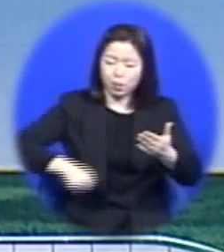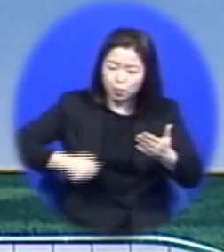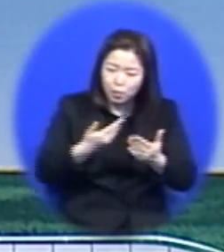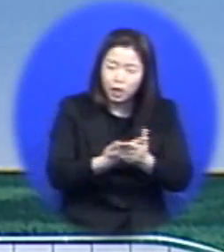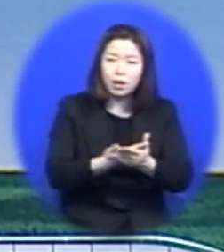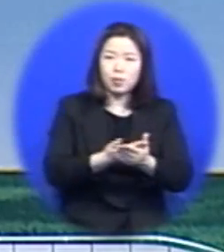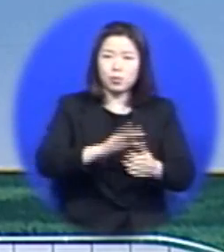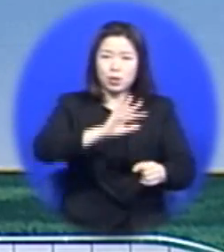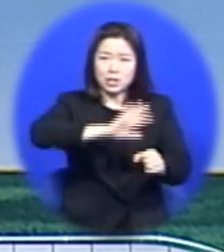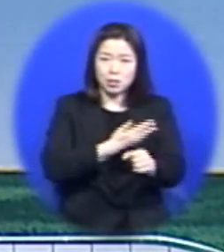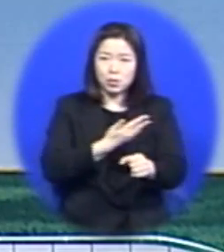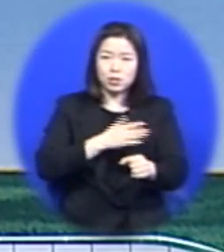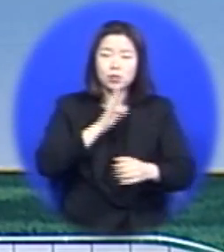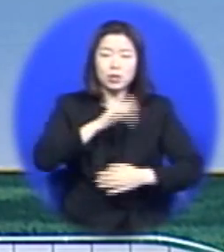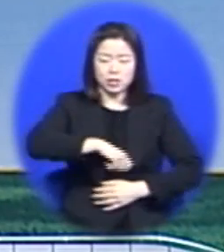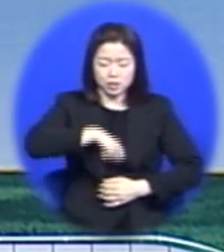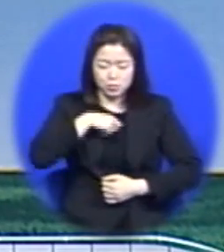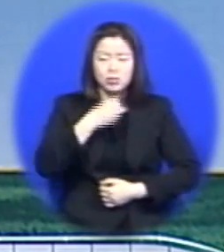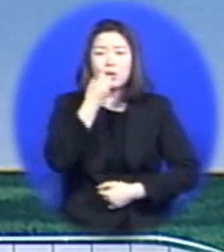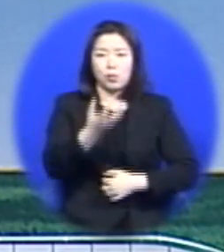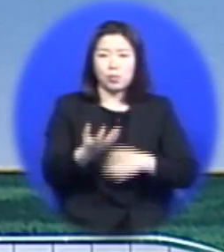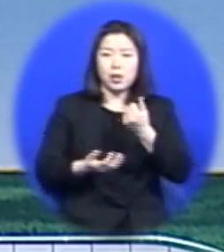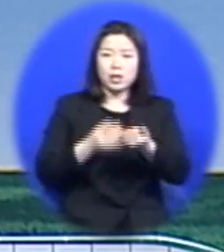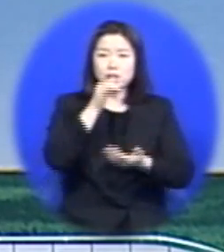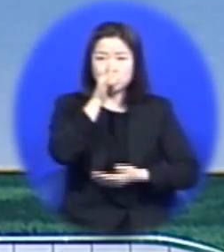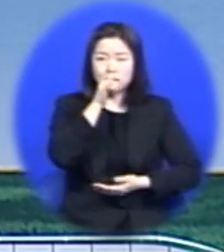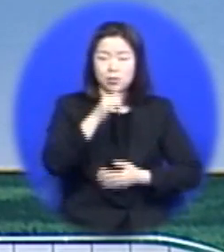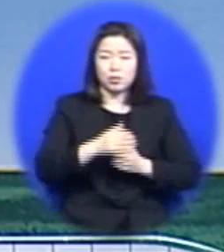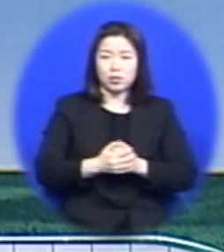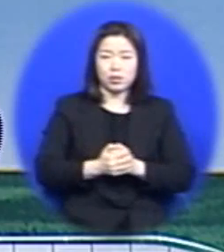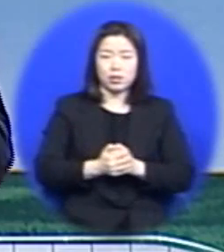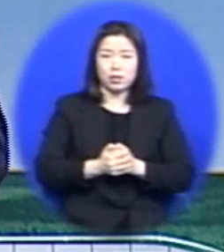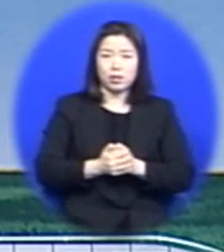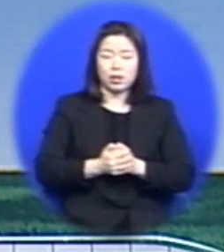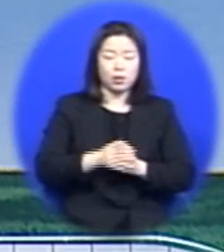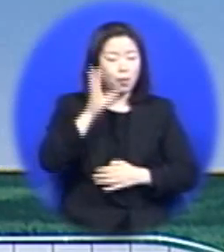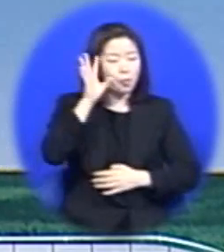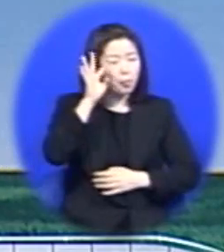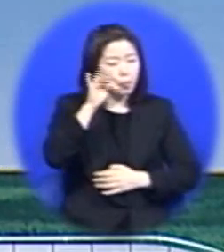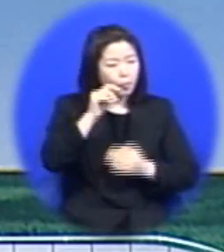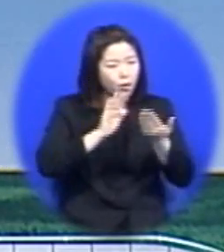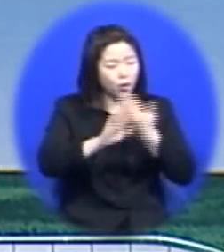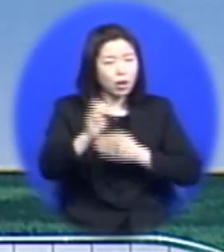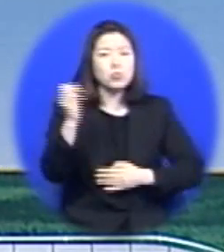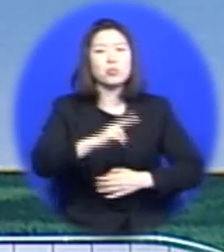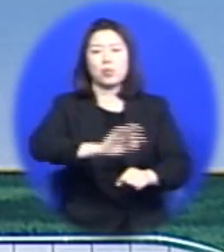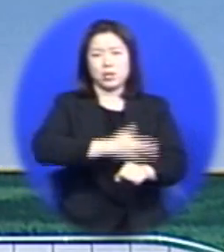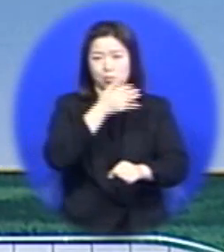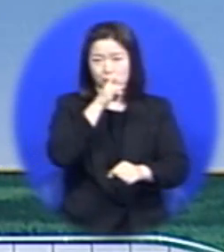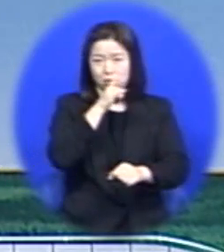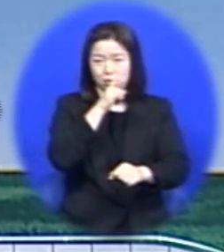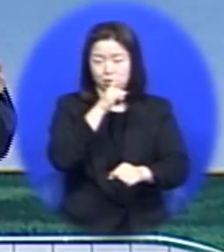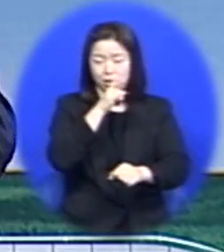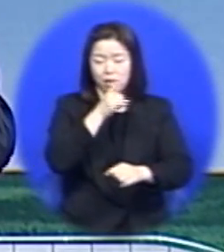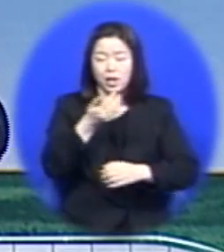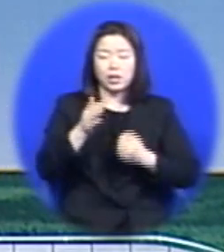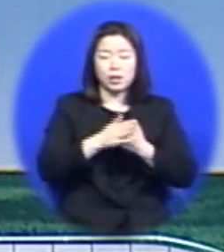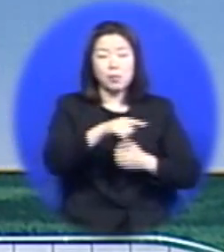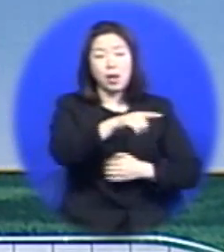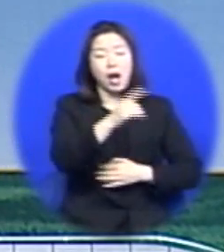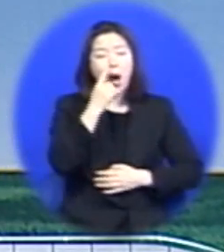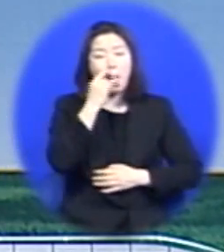회개하고 잘못했다고 진심으로 고백하는 것 같았습니다. 며칠 뒤에 아이가 또 잘못했습니다. 엄마가 그 아이를